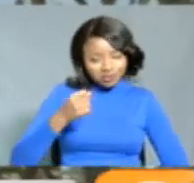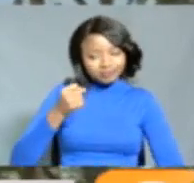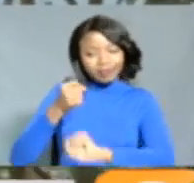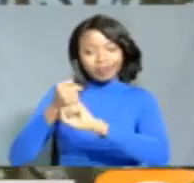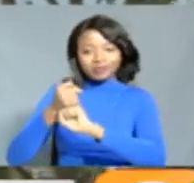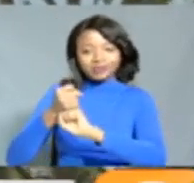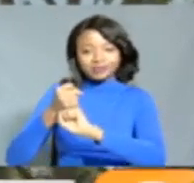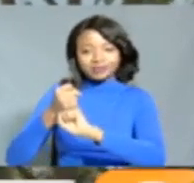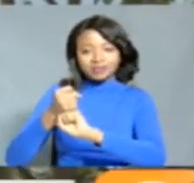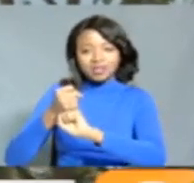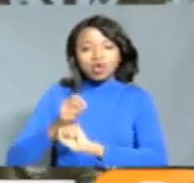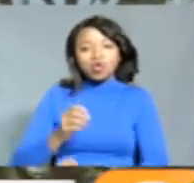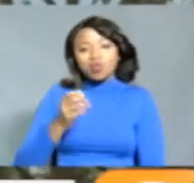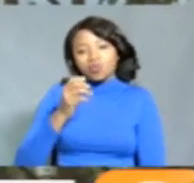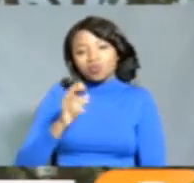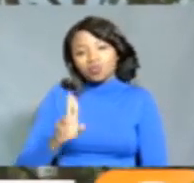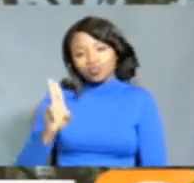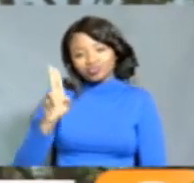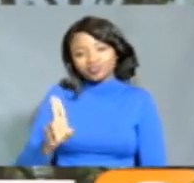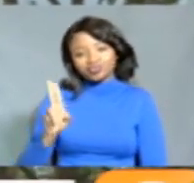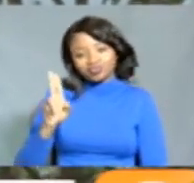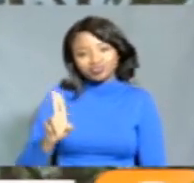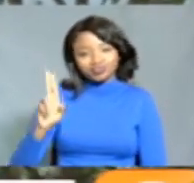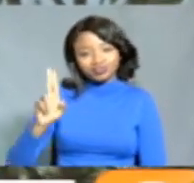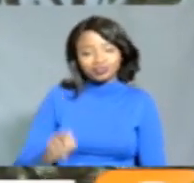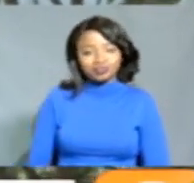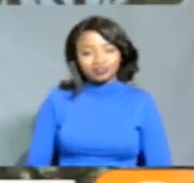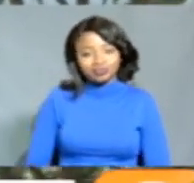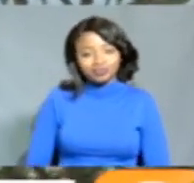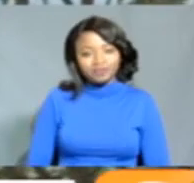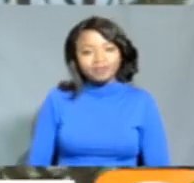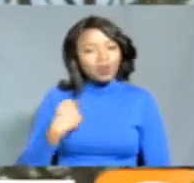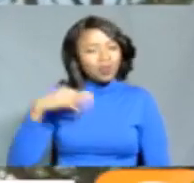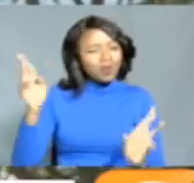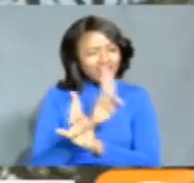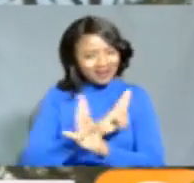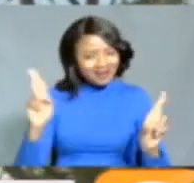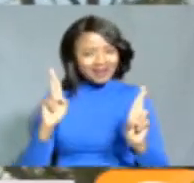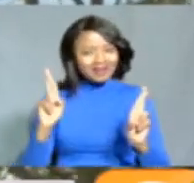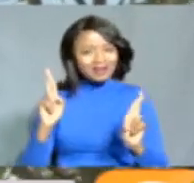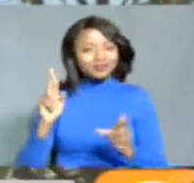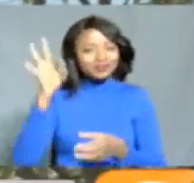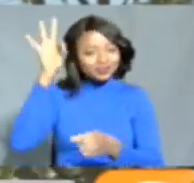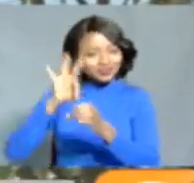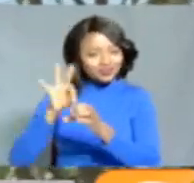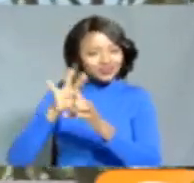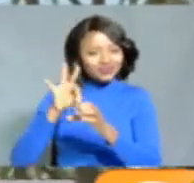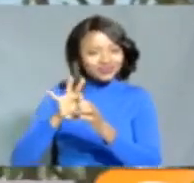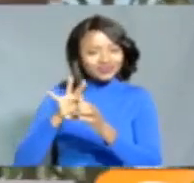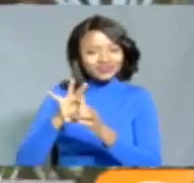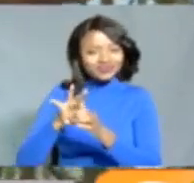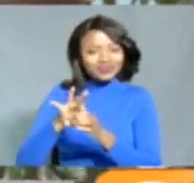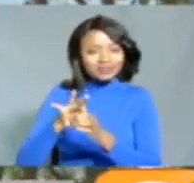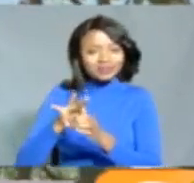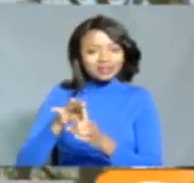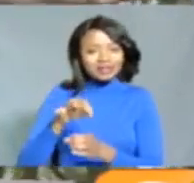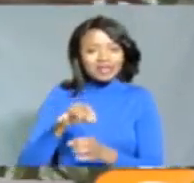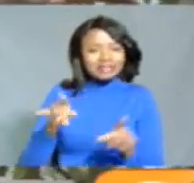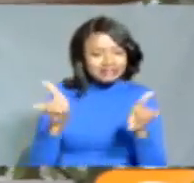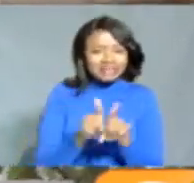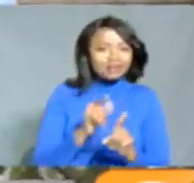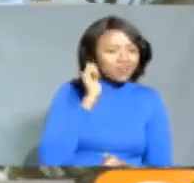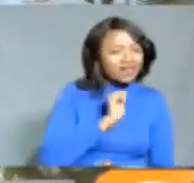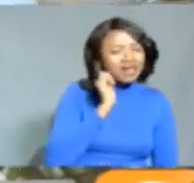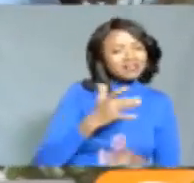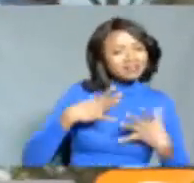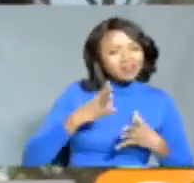rais wa inji ya Kenya. Na tuko tayari kupika kura zaidi kuliko hata kura ya hawa Kalenjini watu yako